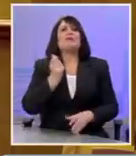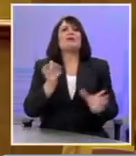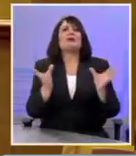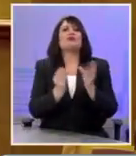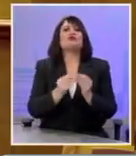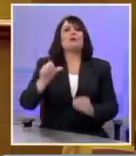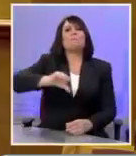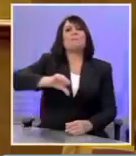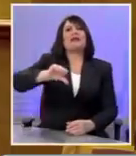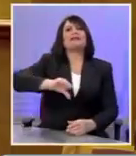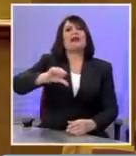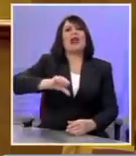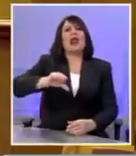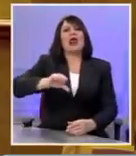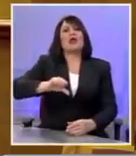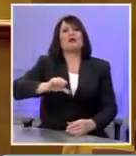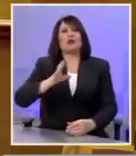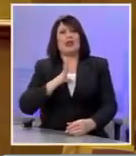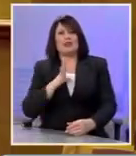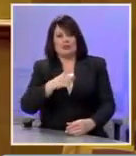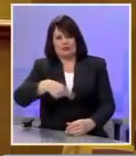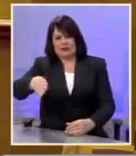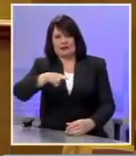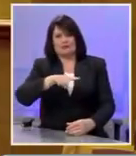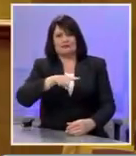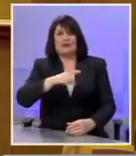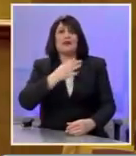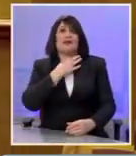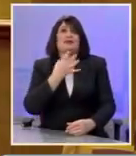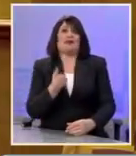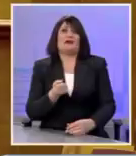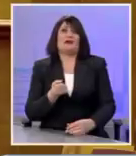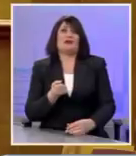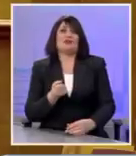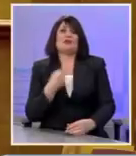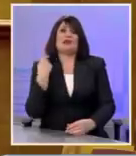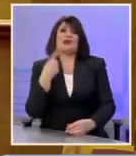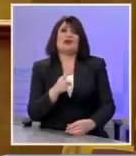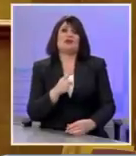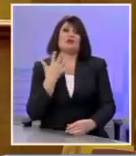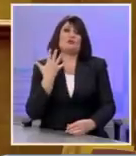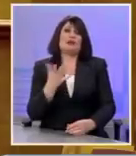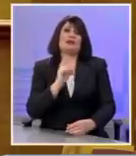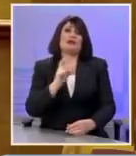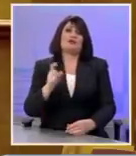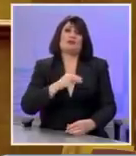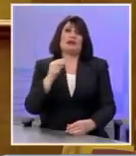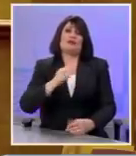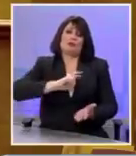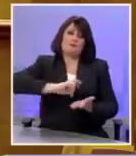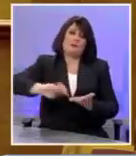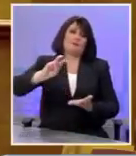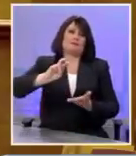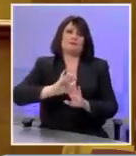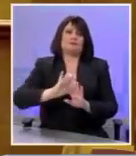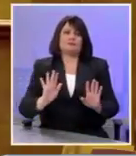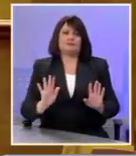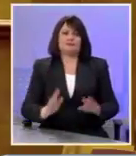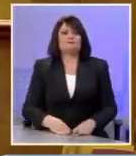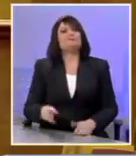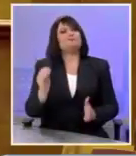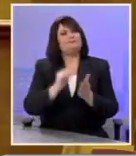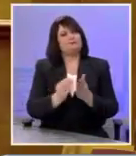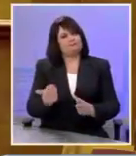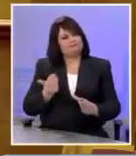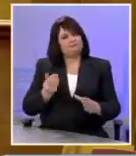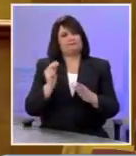πετρέλαιο. Παίρνουν από τους συμπολίτες μας που έχουν ανάγκη 105 εκατομμύρια ευρώ. Πάλι